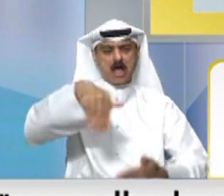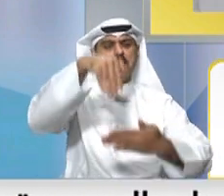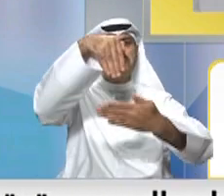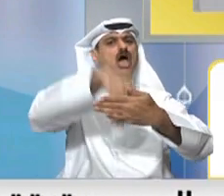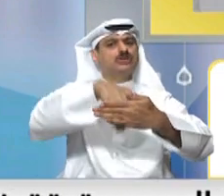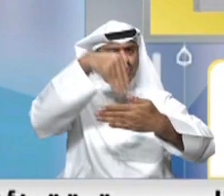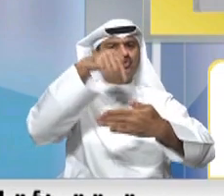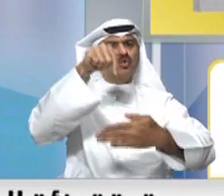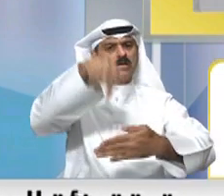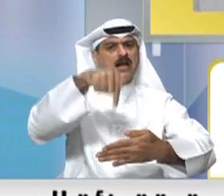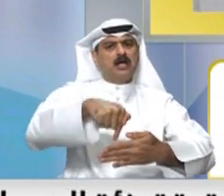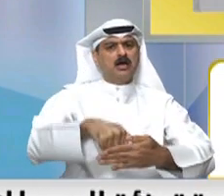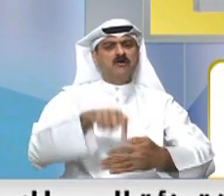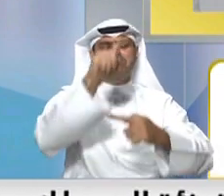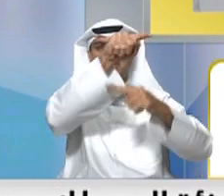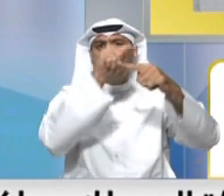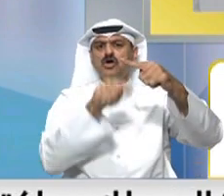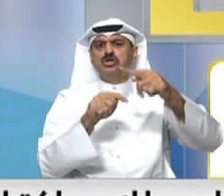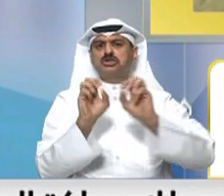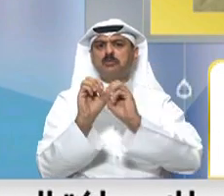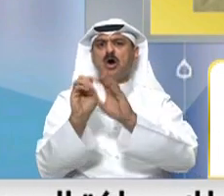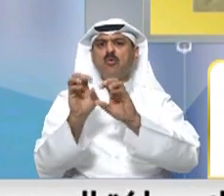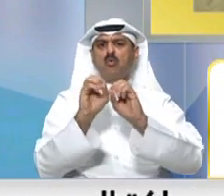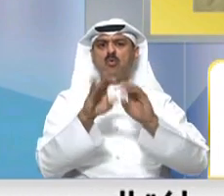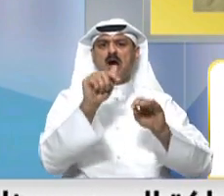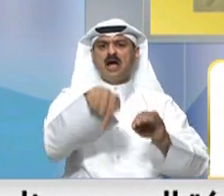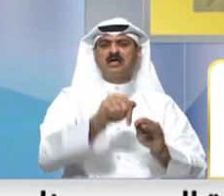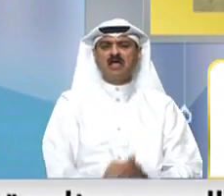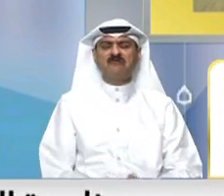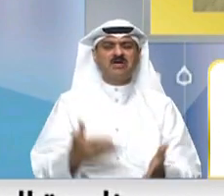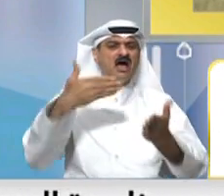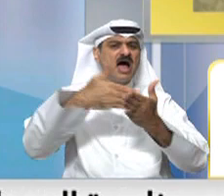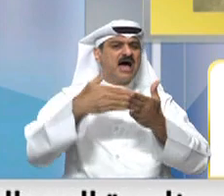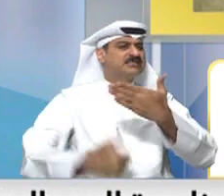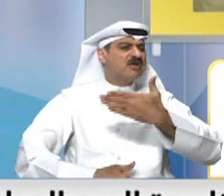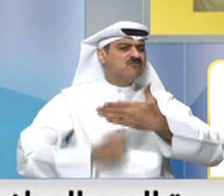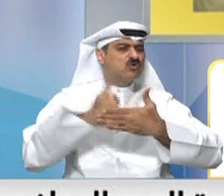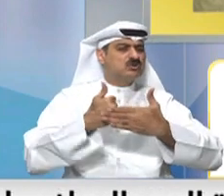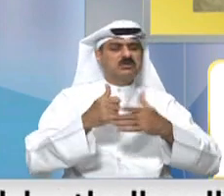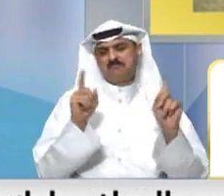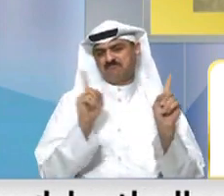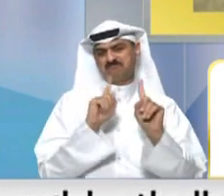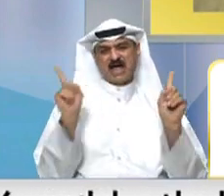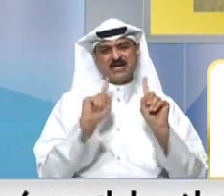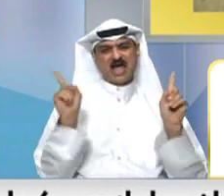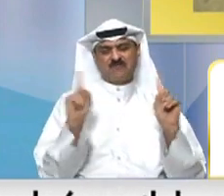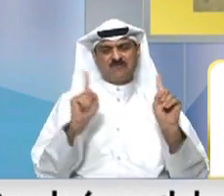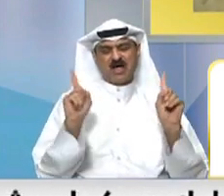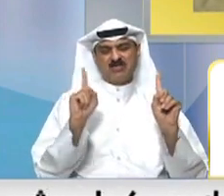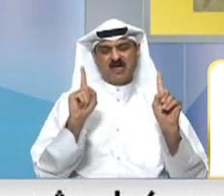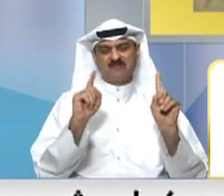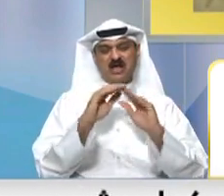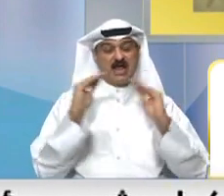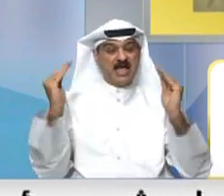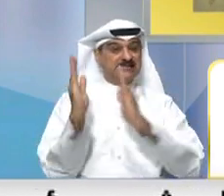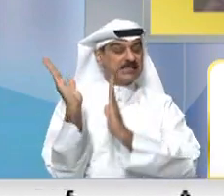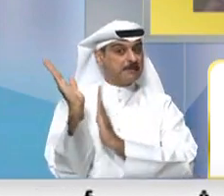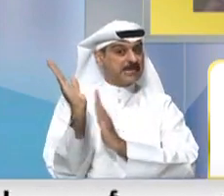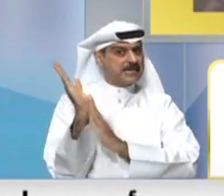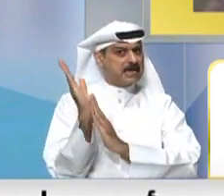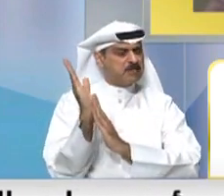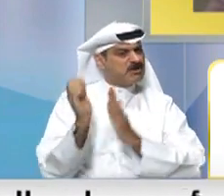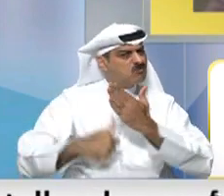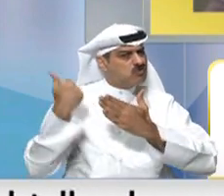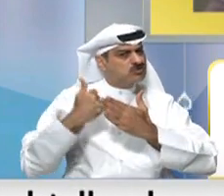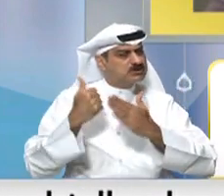وهذا أيضا سيؤثر على نتيجة التصويت. لا يمكن أن نتوقع هزيمة لليمين المتطرف الأوروبي، لأنه